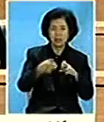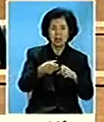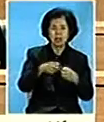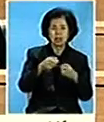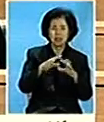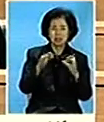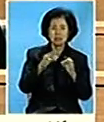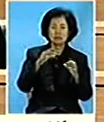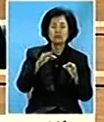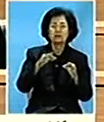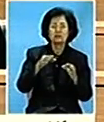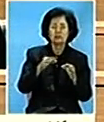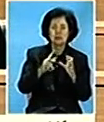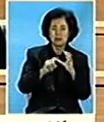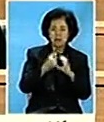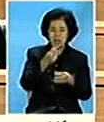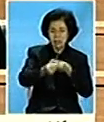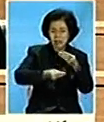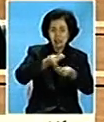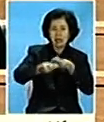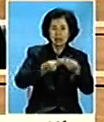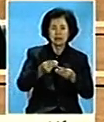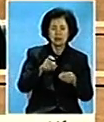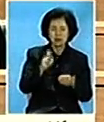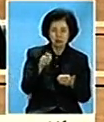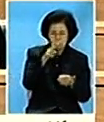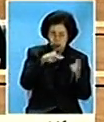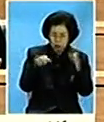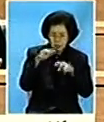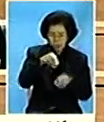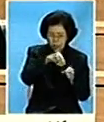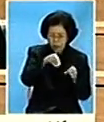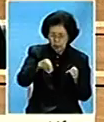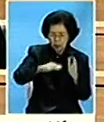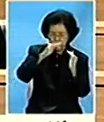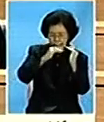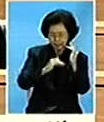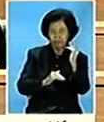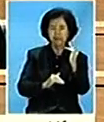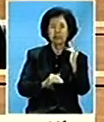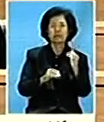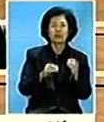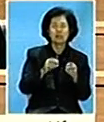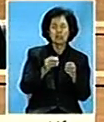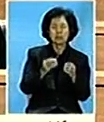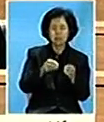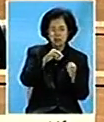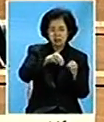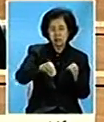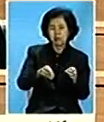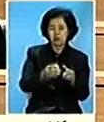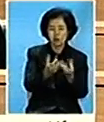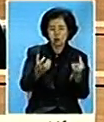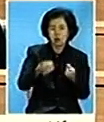ตลาดหน้าที่จะได้มีการพิจารณาเพาะปลูกในปริมาณที่ลดลงนะครับและหันไปเพาะปลูกสินค้าเกษต